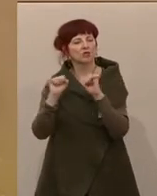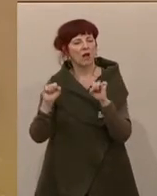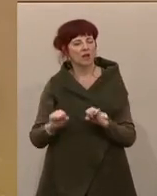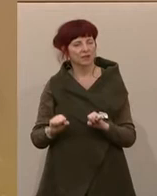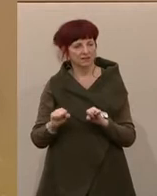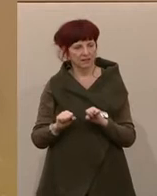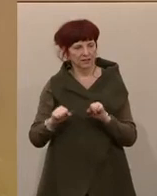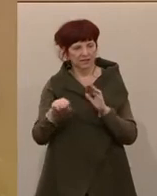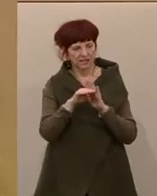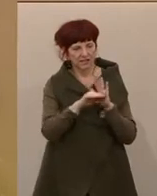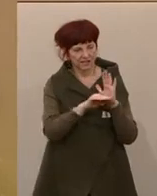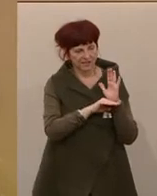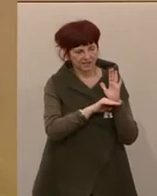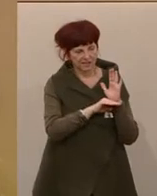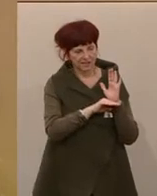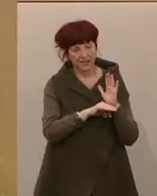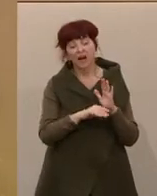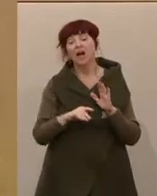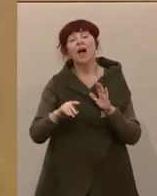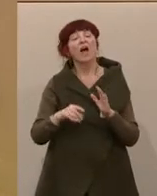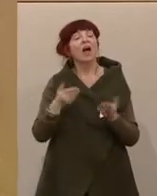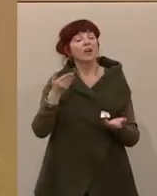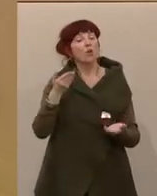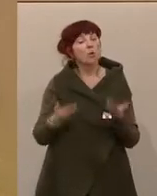unterschiedliche Behandlung von zusatzversicherten und